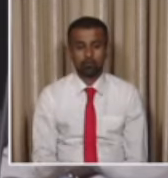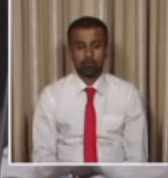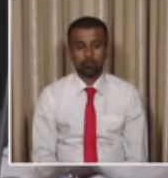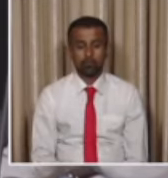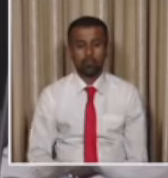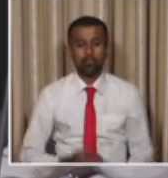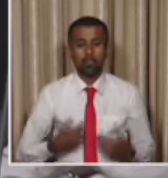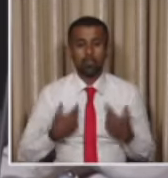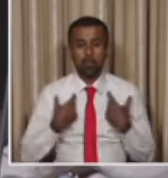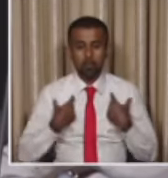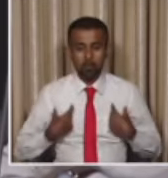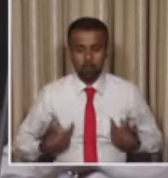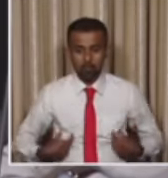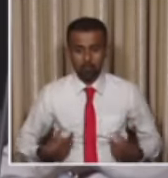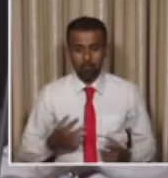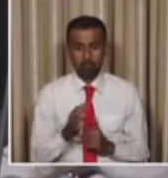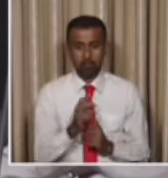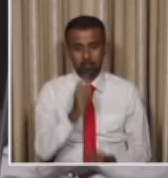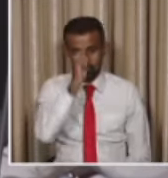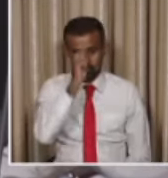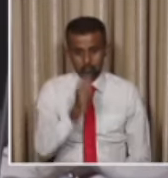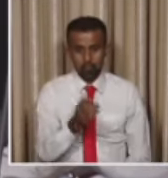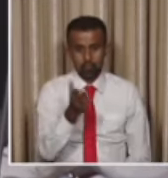මහින්ද රාජපක්ෂ ජනාධිපතිතුමා වුණත්,